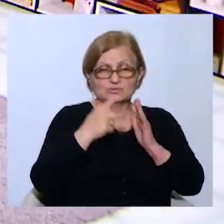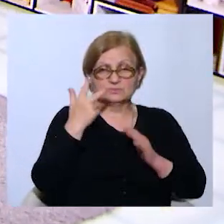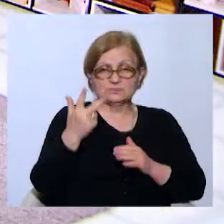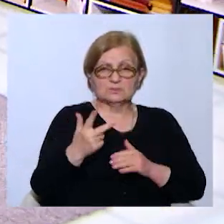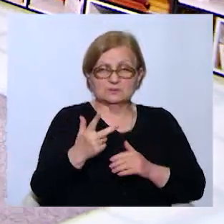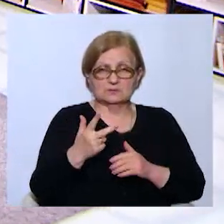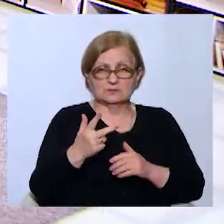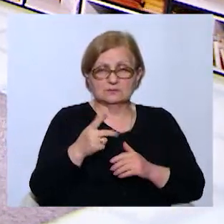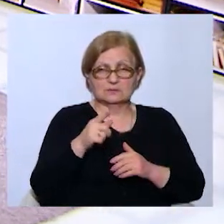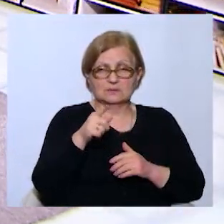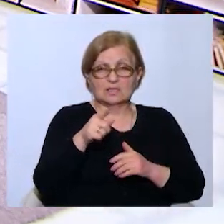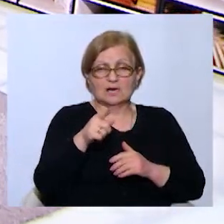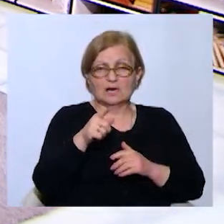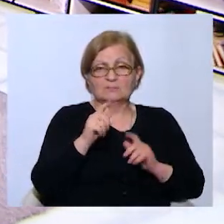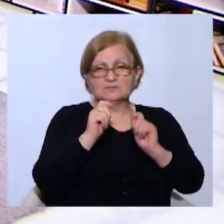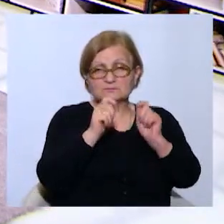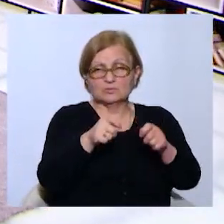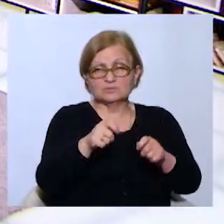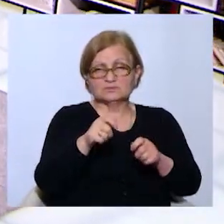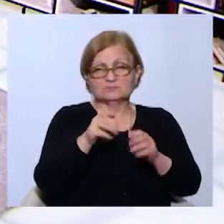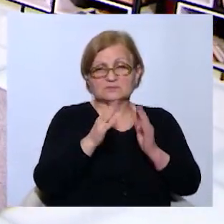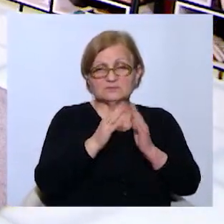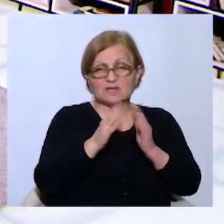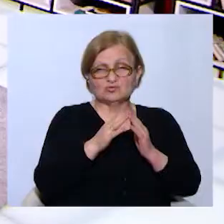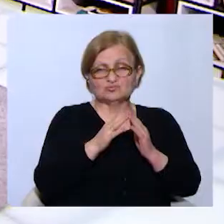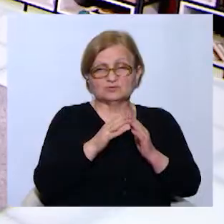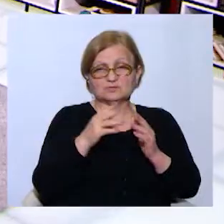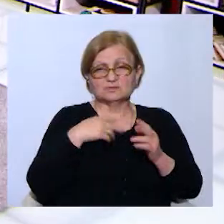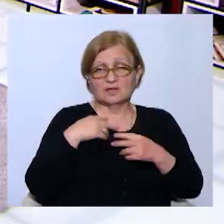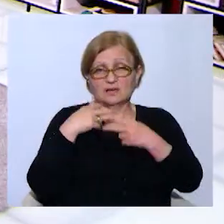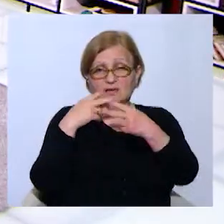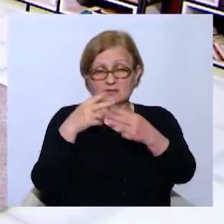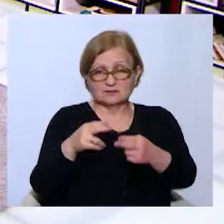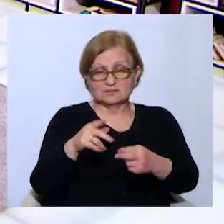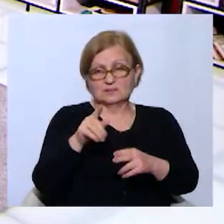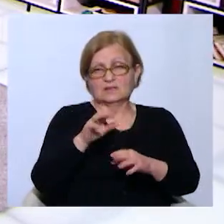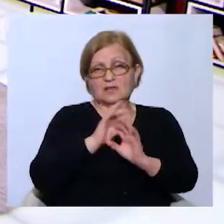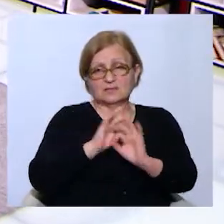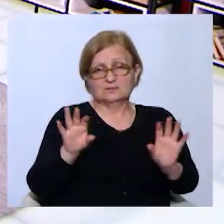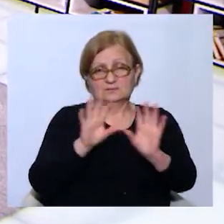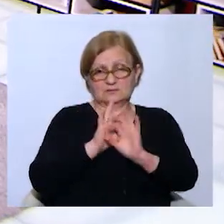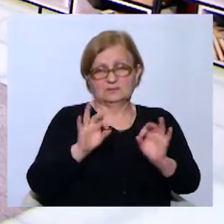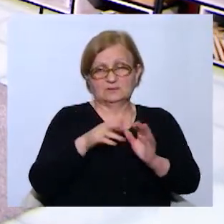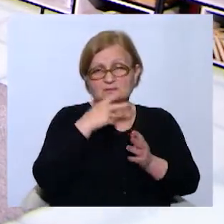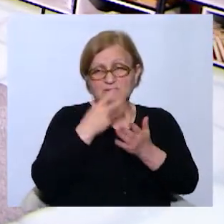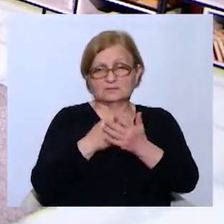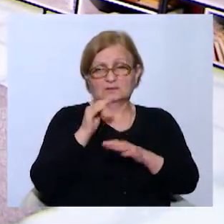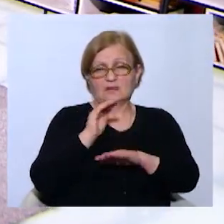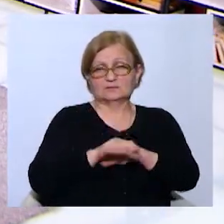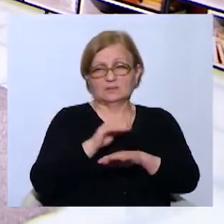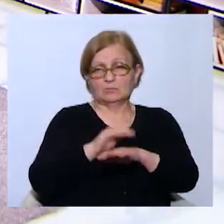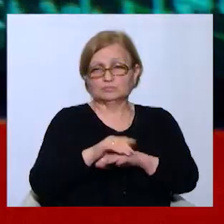მოდით აი ეს ამას დაგიტოვებთ სახლში და ჩემნაირად აი ესე ზუსტად ლოგიკურად დაასაბუთეთ რომ მართალია.